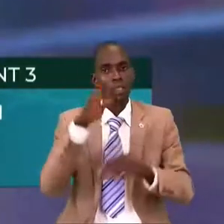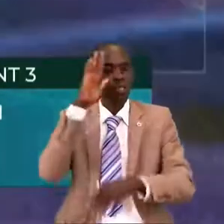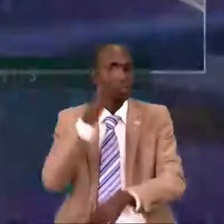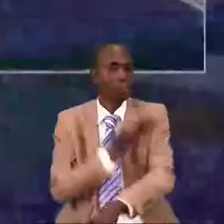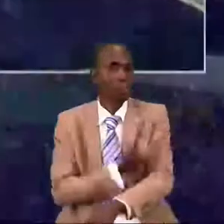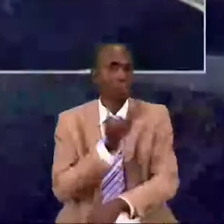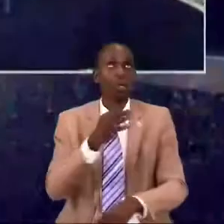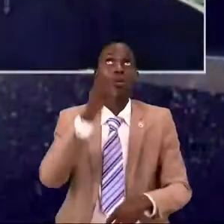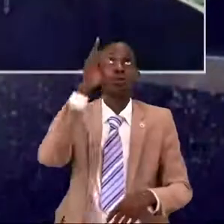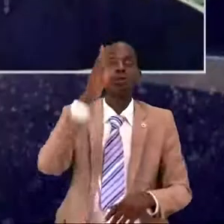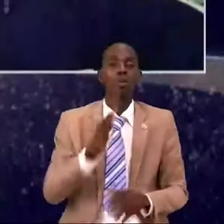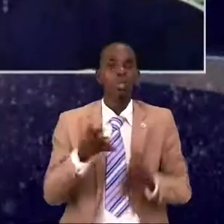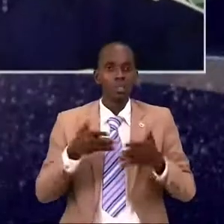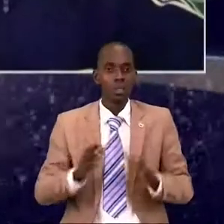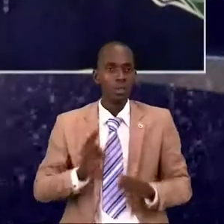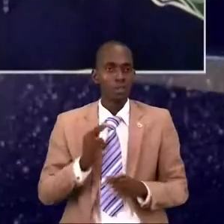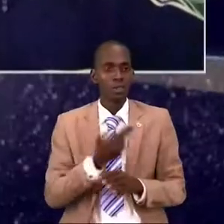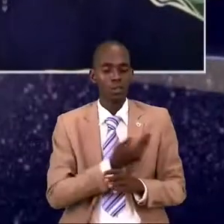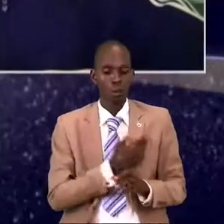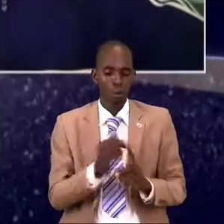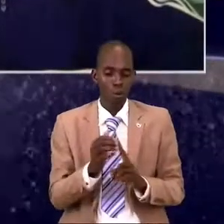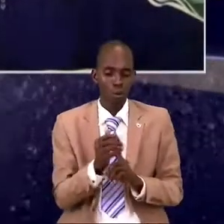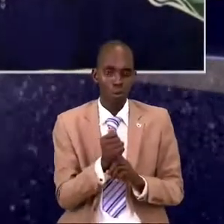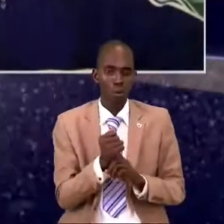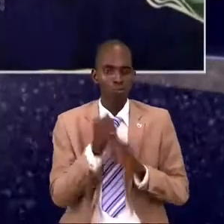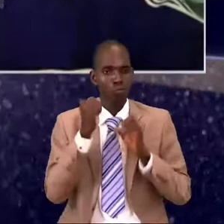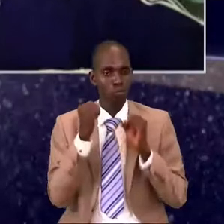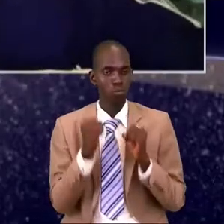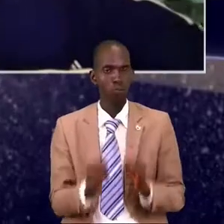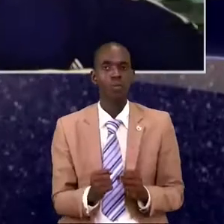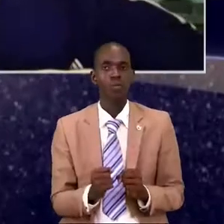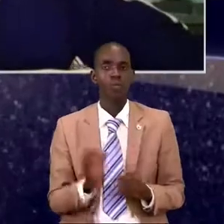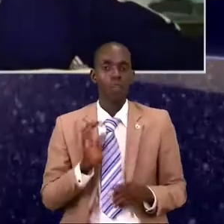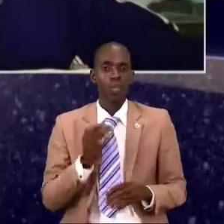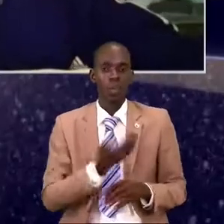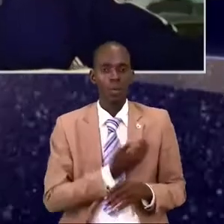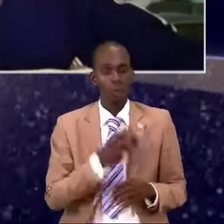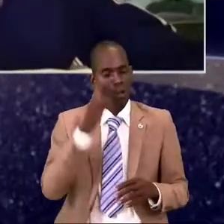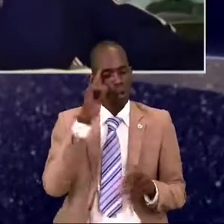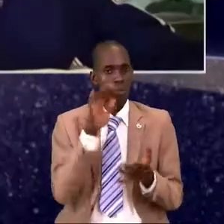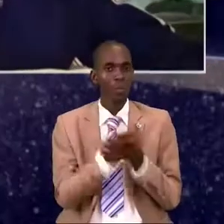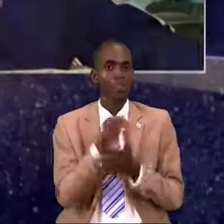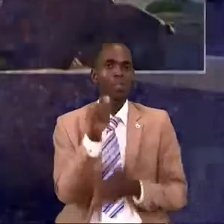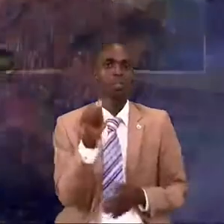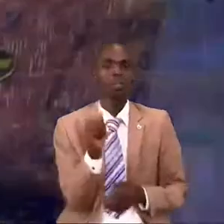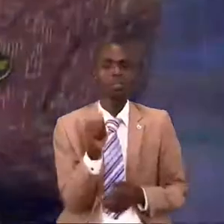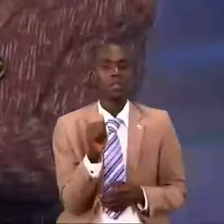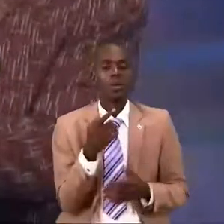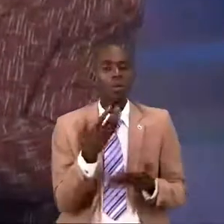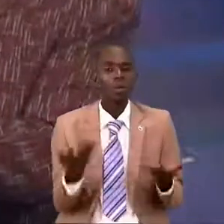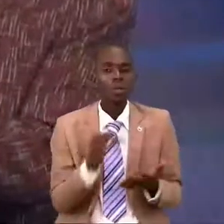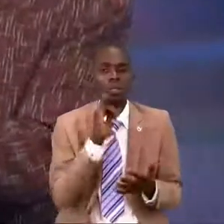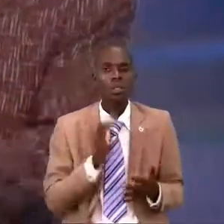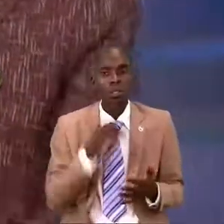dans la foi que nous professons. » Quelle est notre profession? Que Jésus est mon sauveur. Retenez ça fermement. Que Jésus est